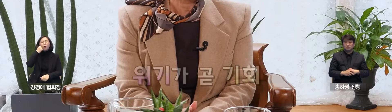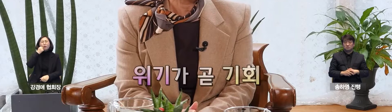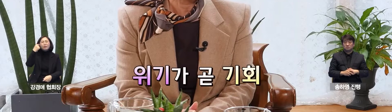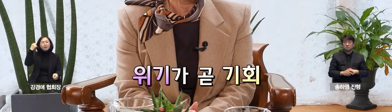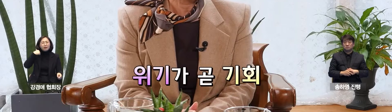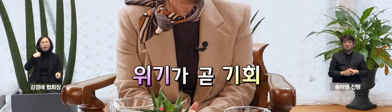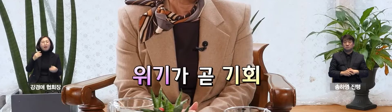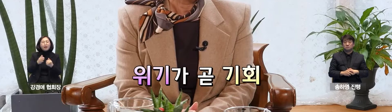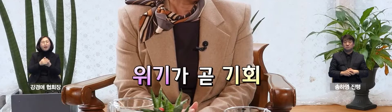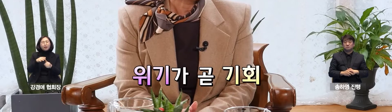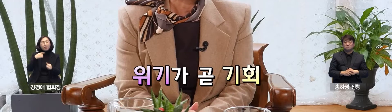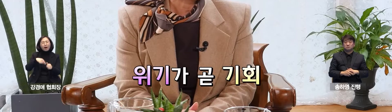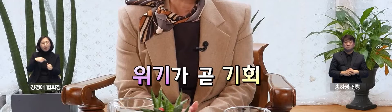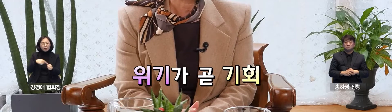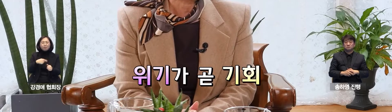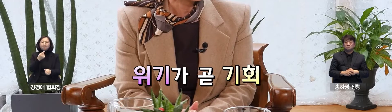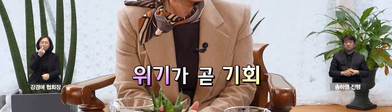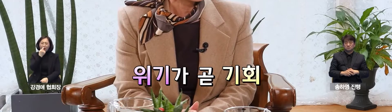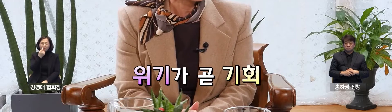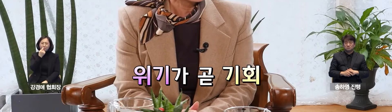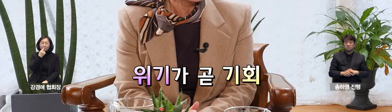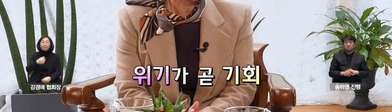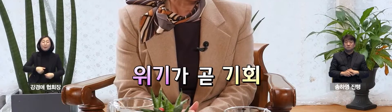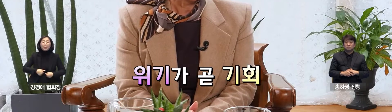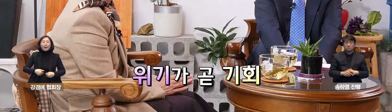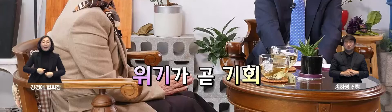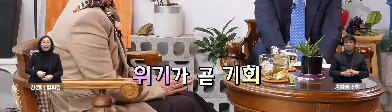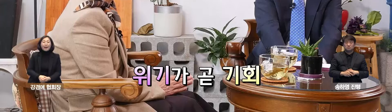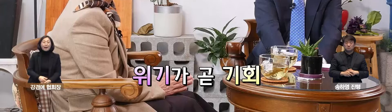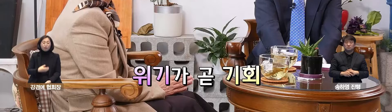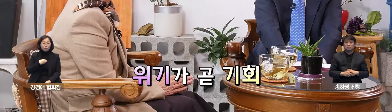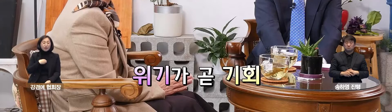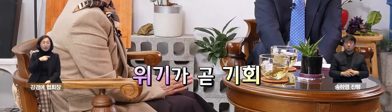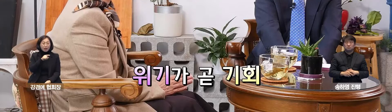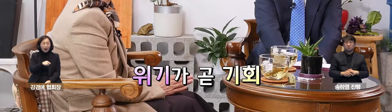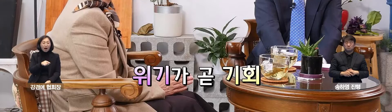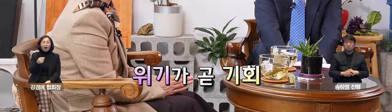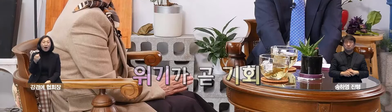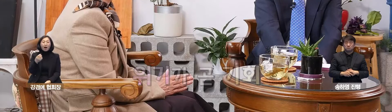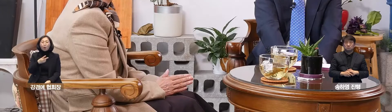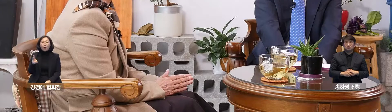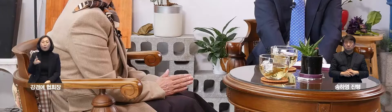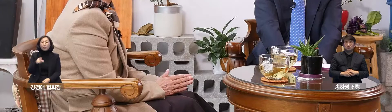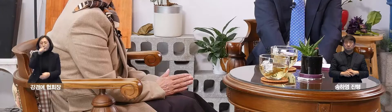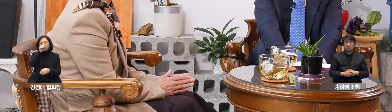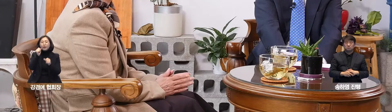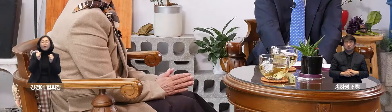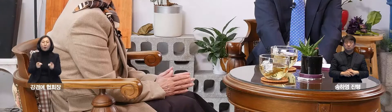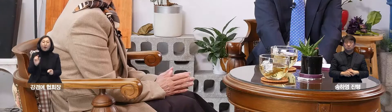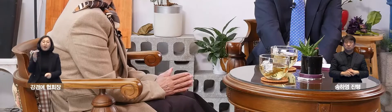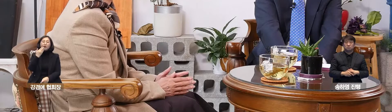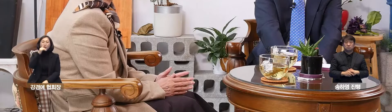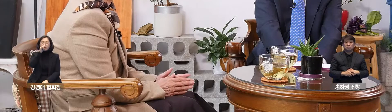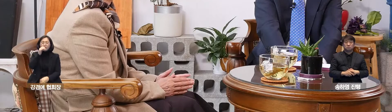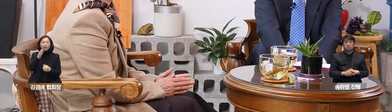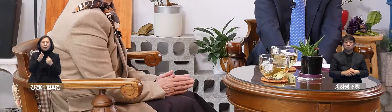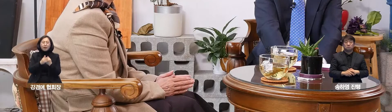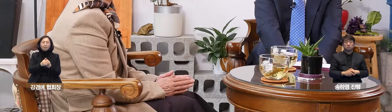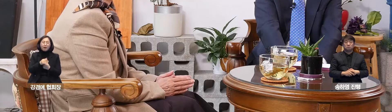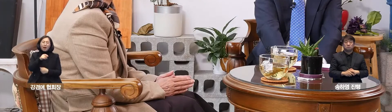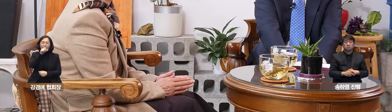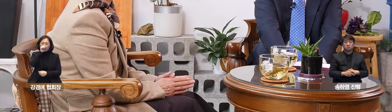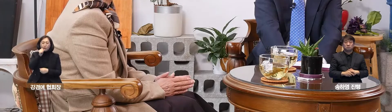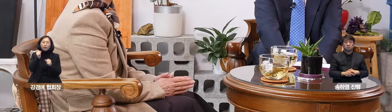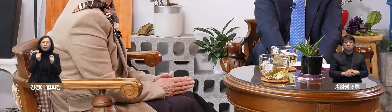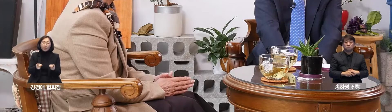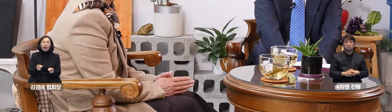되죠. 위기가 곧 기회일 수도 있어서 이런 때 열심히 배워서 그 위기를 좀 기회로 만들어야 될